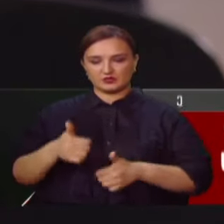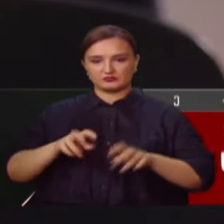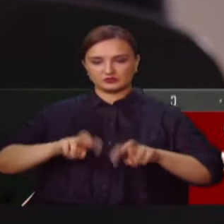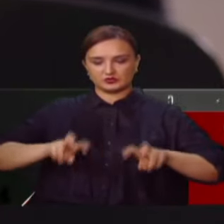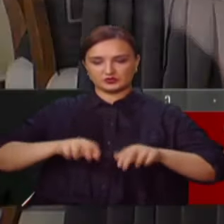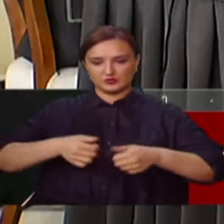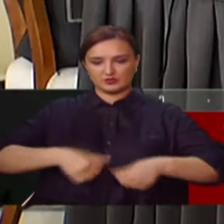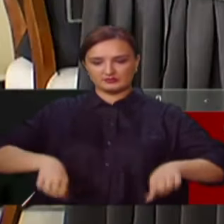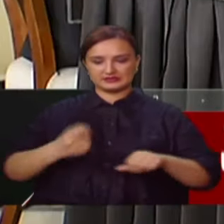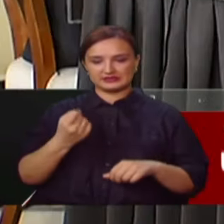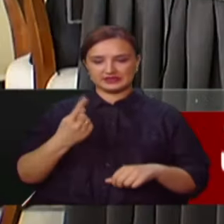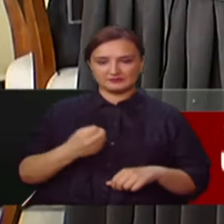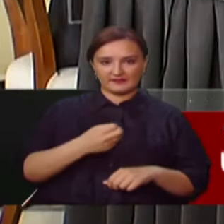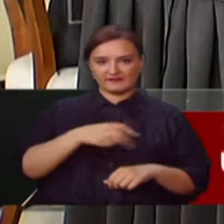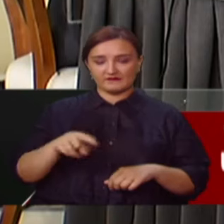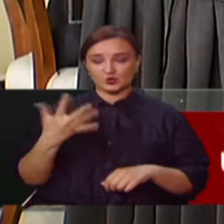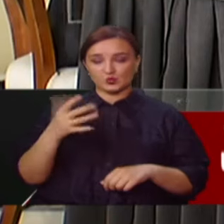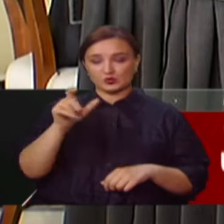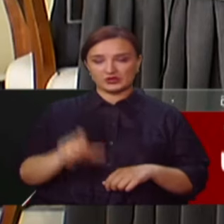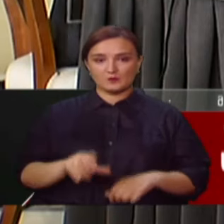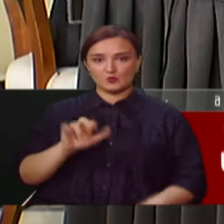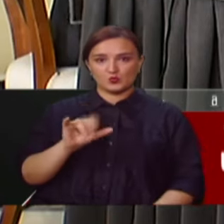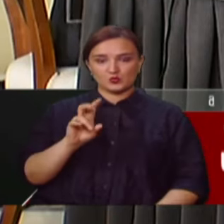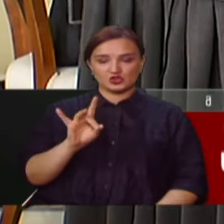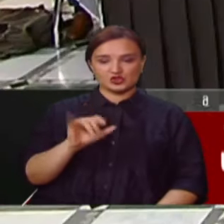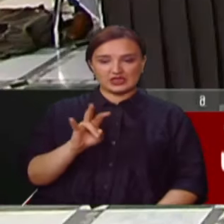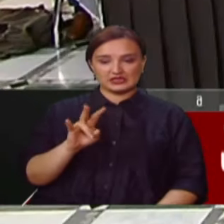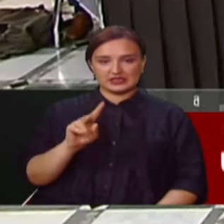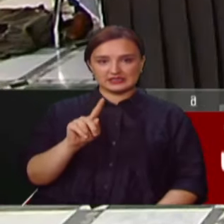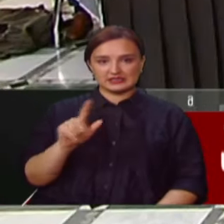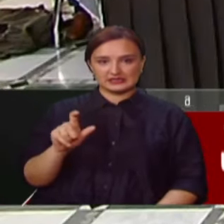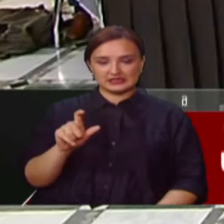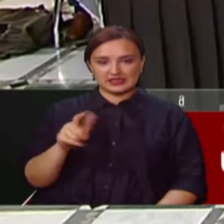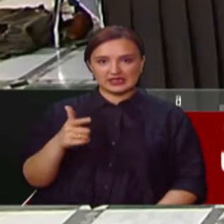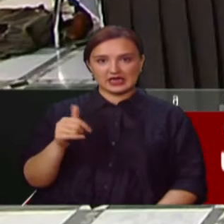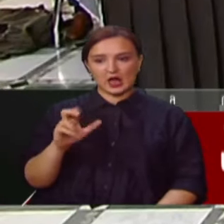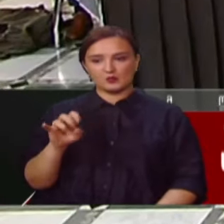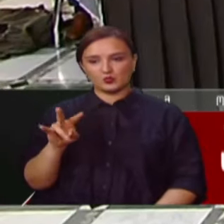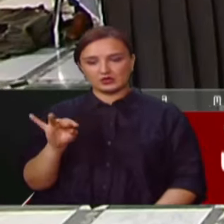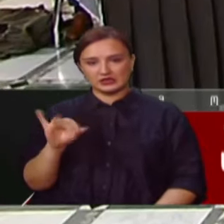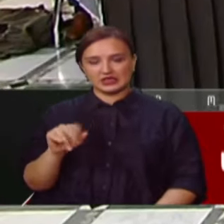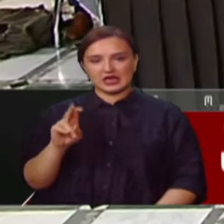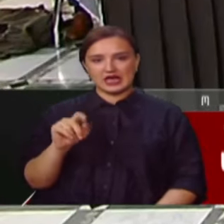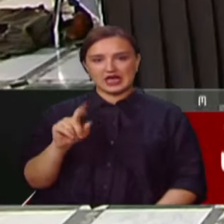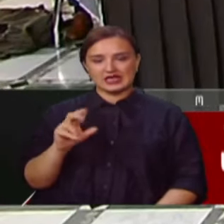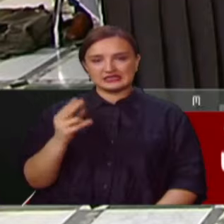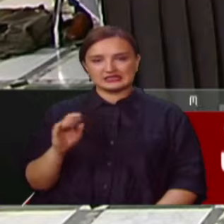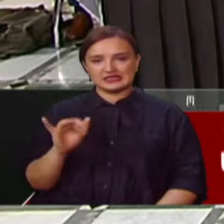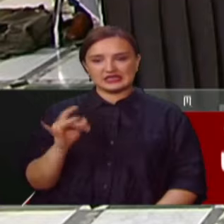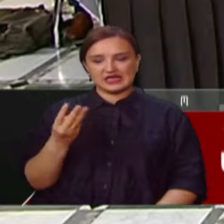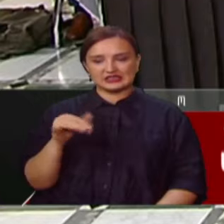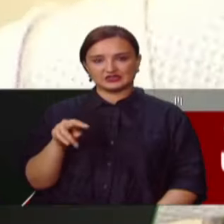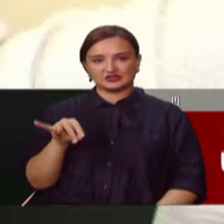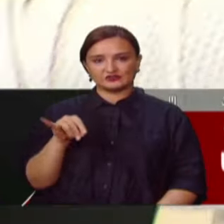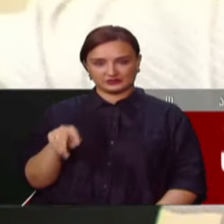კომისია 11 ივლისს 5 აპლიკანტს, გიორგი ბურჯანაძეს, დიმიტრი გაბონიას, მანუ ჩარკაკოჩაშვილს, კახა ციქარიშვილს და